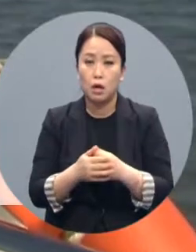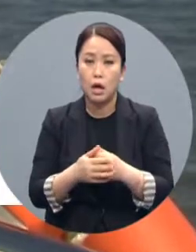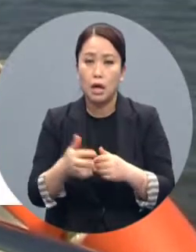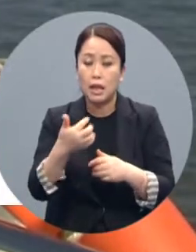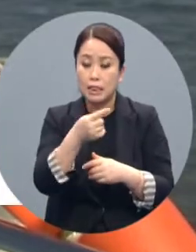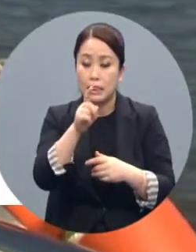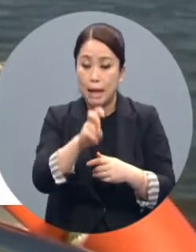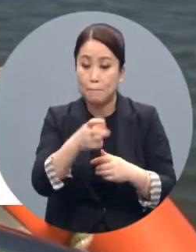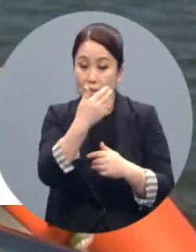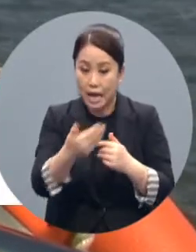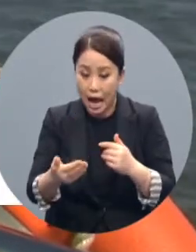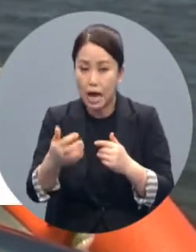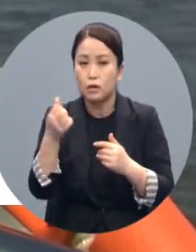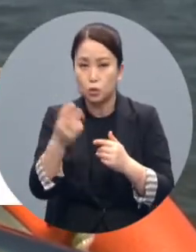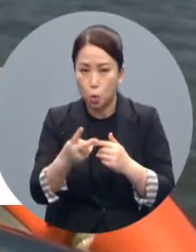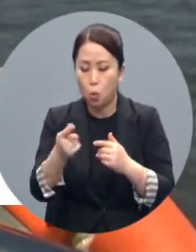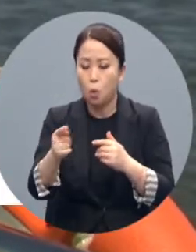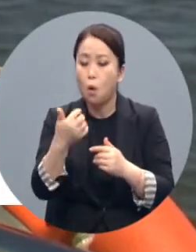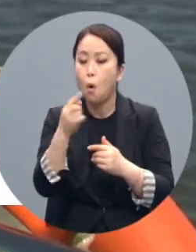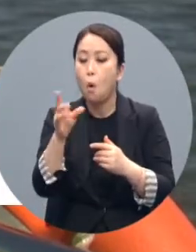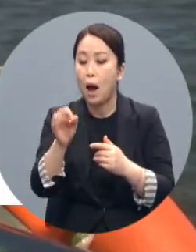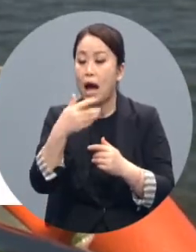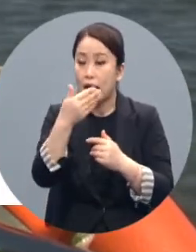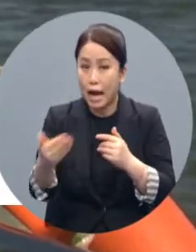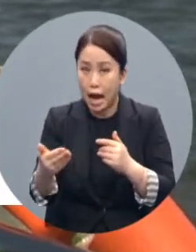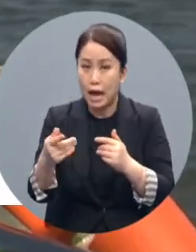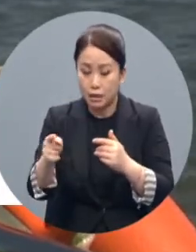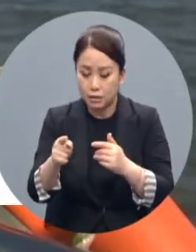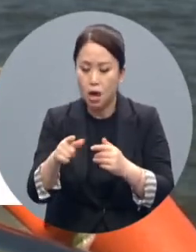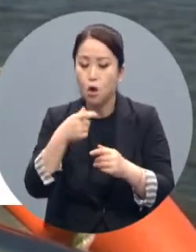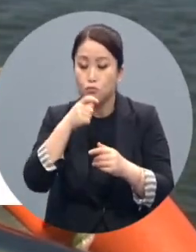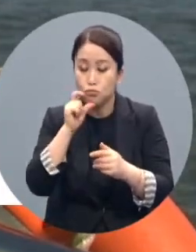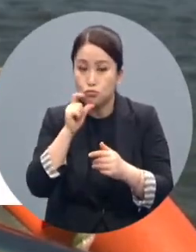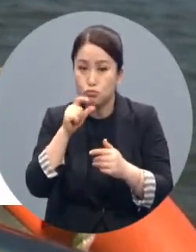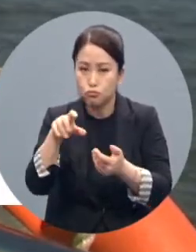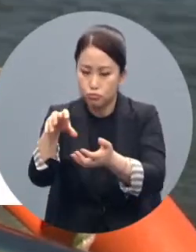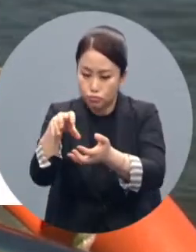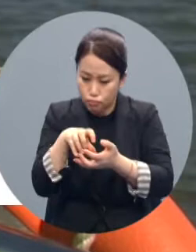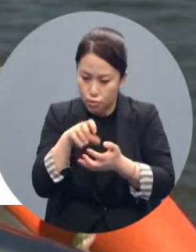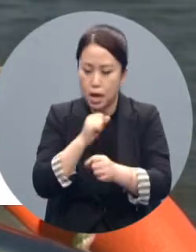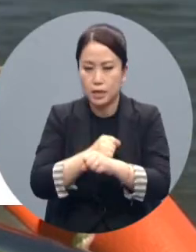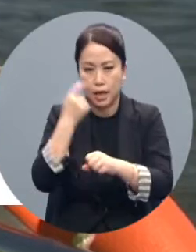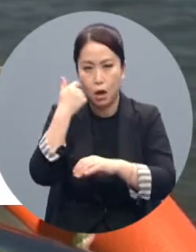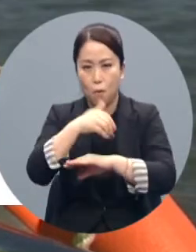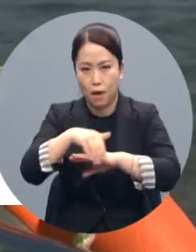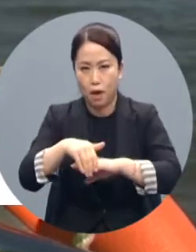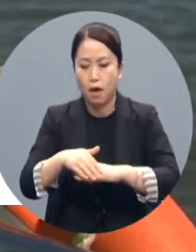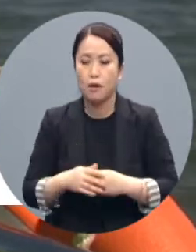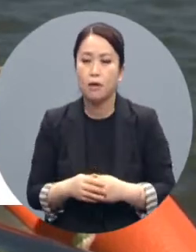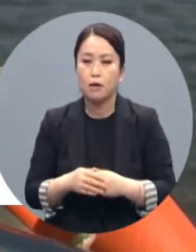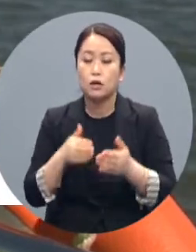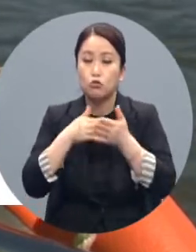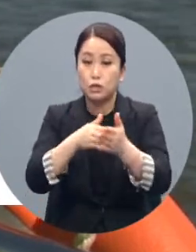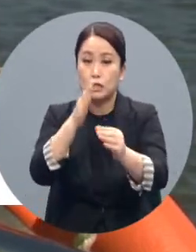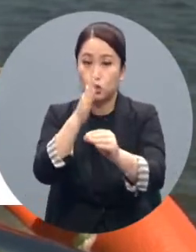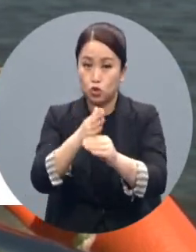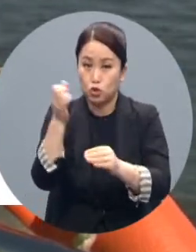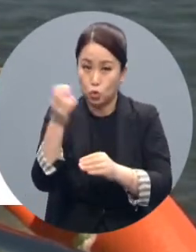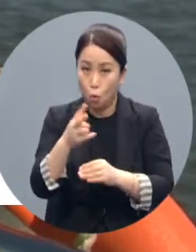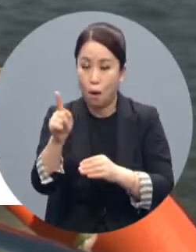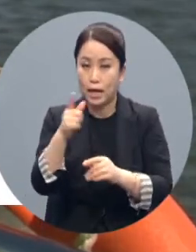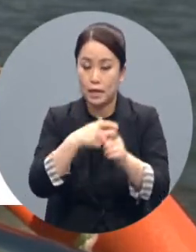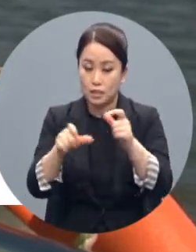지역이나 한강땡 하류 지역에 인공 습지를 거쳐서 저희들이 가져올 계획으로 추진하고 있고 또 한